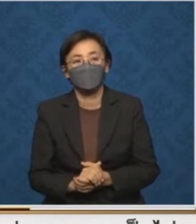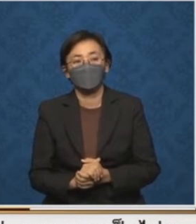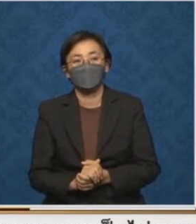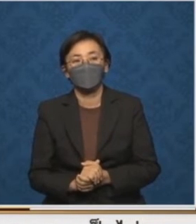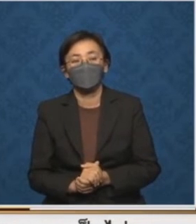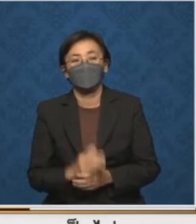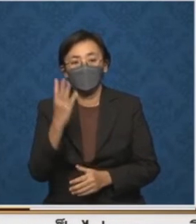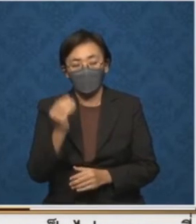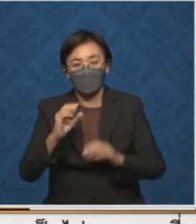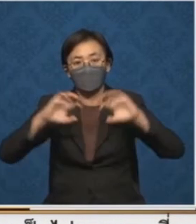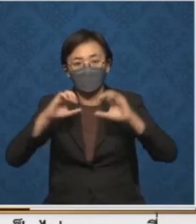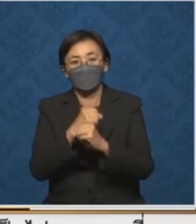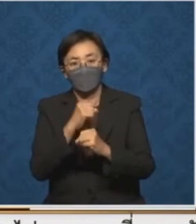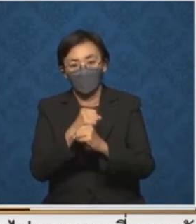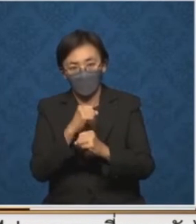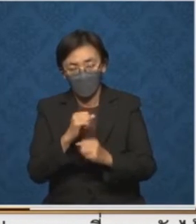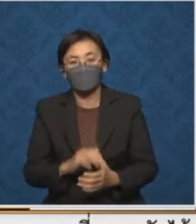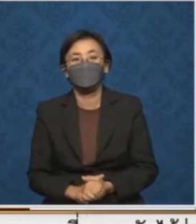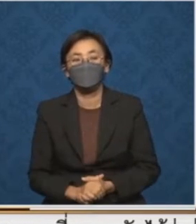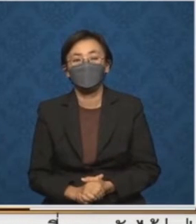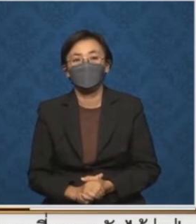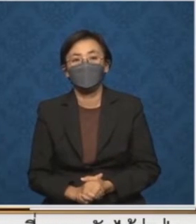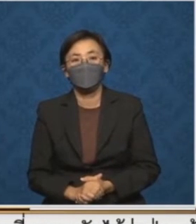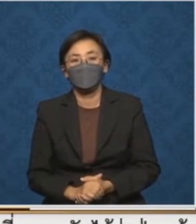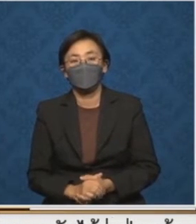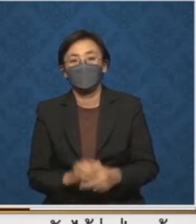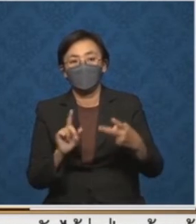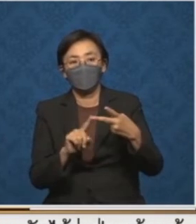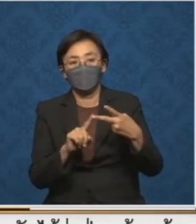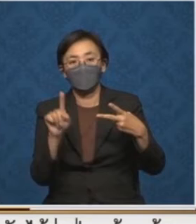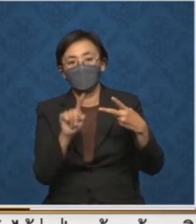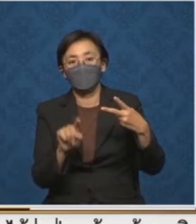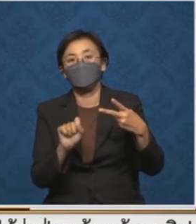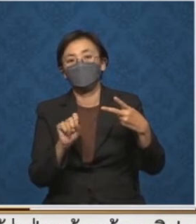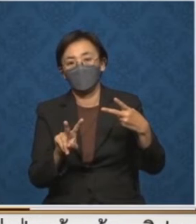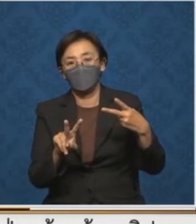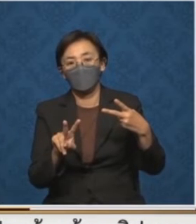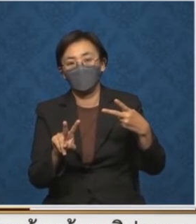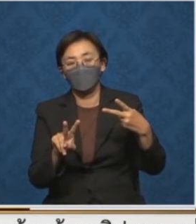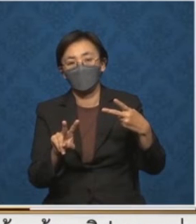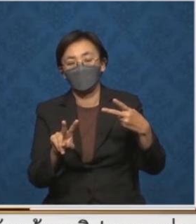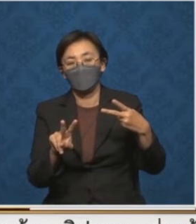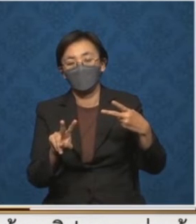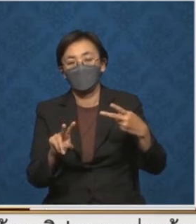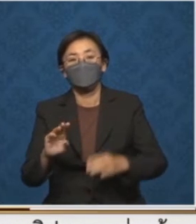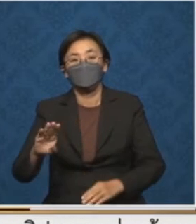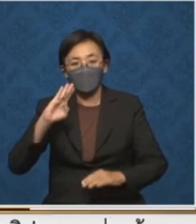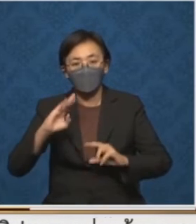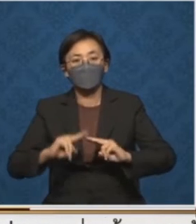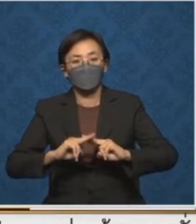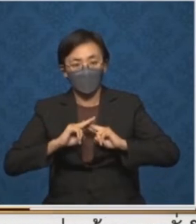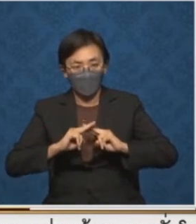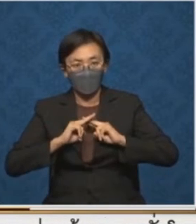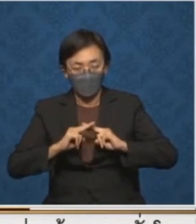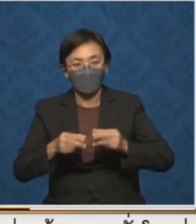Moderna จะขอซ้ออะไรกแล้วแต่ประโยคที่รฐบาลไยโดยผลเอกพระยุทธออกมาห้ามบบอกว่าติดต่อ